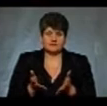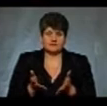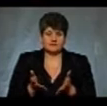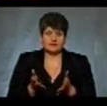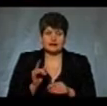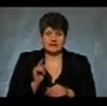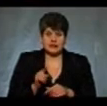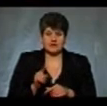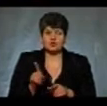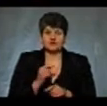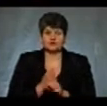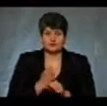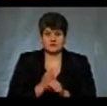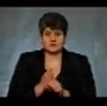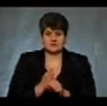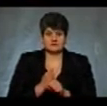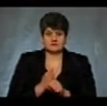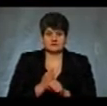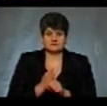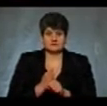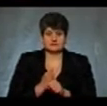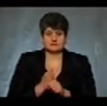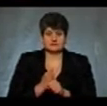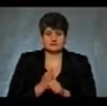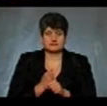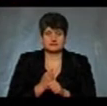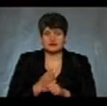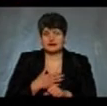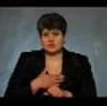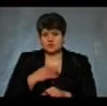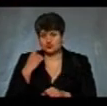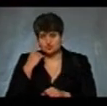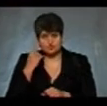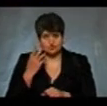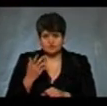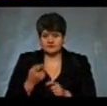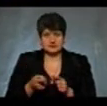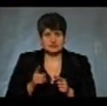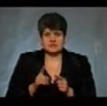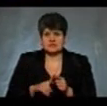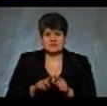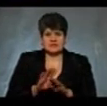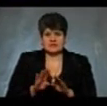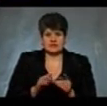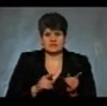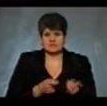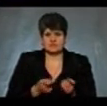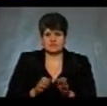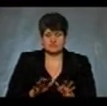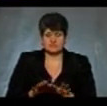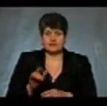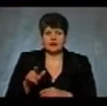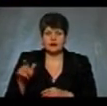нею щось зробити, це, ну, на нашу думку, що це, ну, не від нього прийшло.